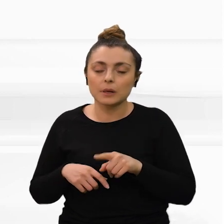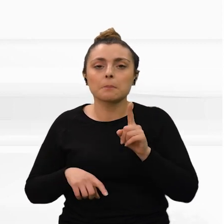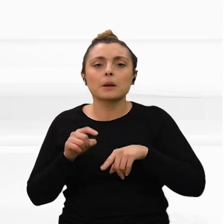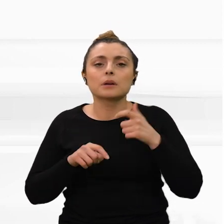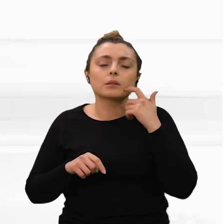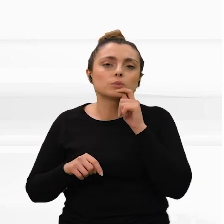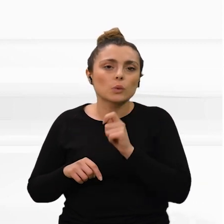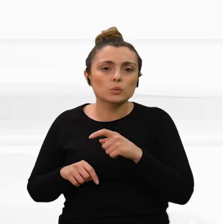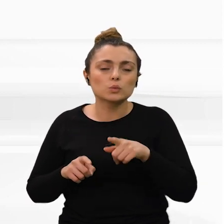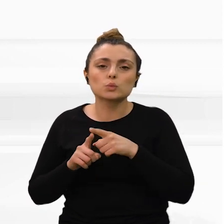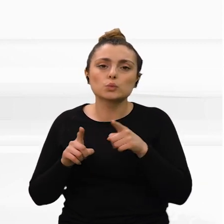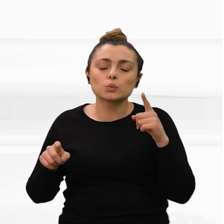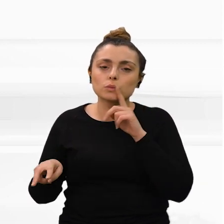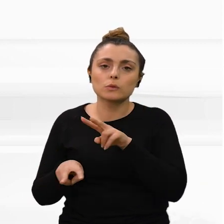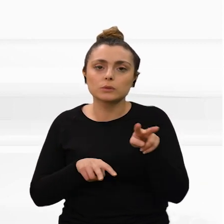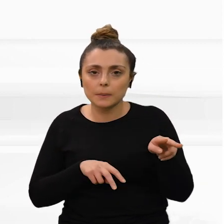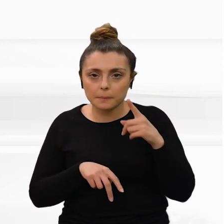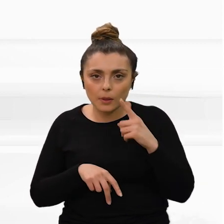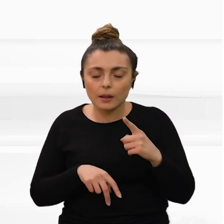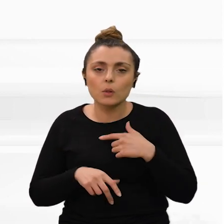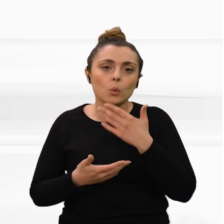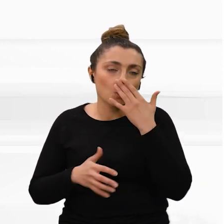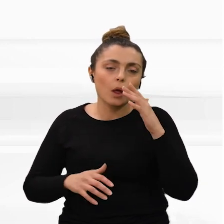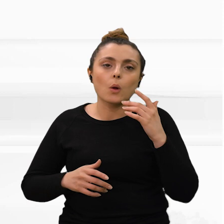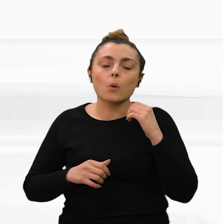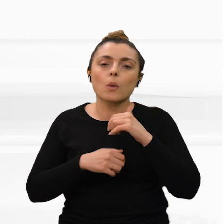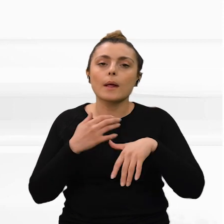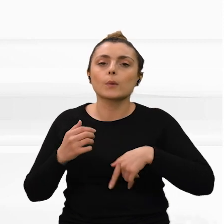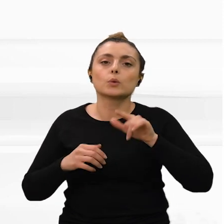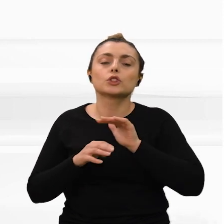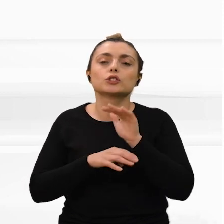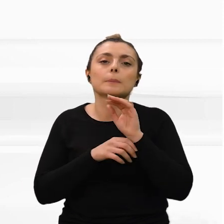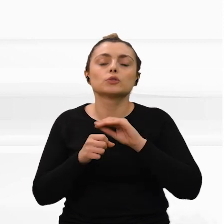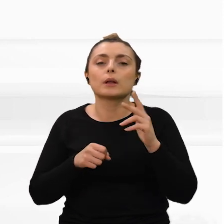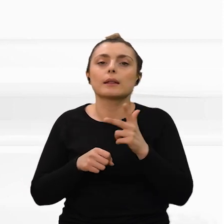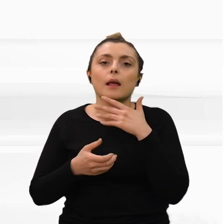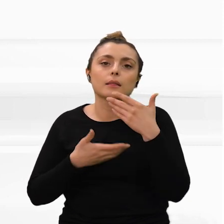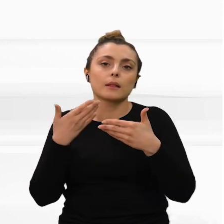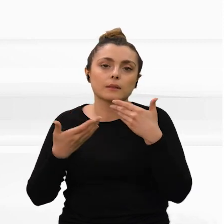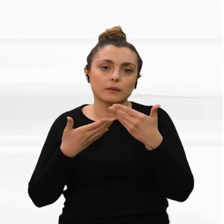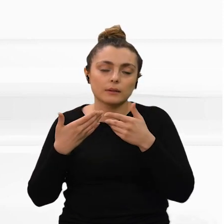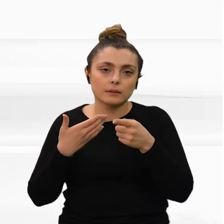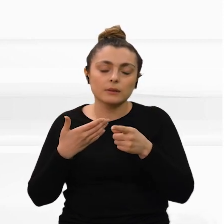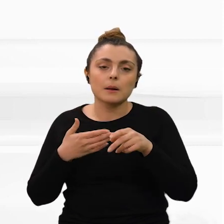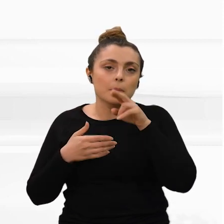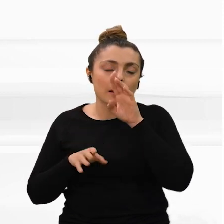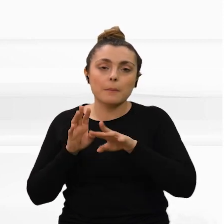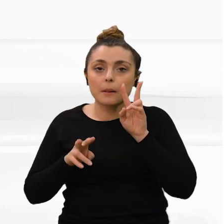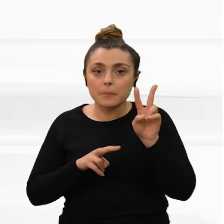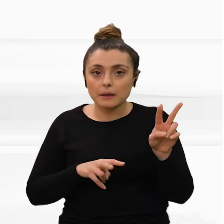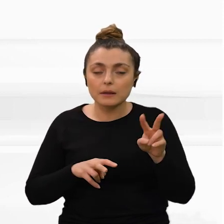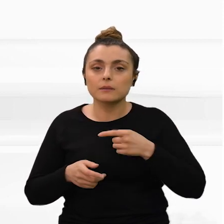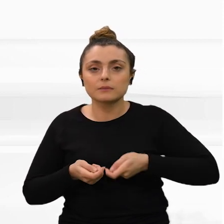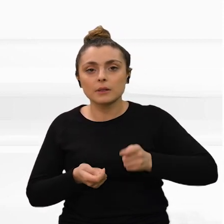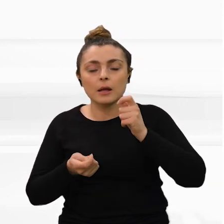bazı atasözleri ise uzun gözlemlere dayanarak doğa olaylarının gündelik yaşam üzerindeki etkilerini anlatır Mart kapıdan